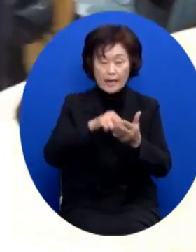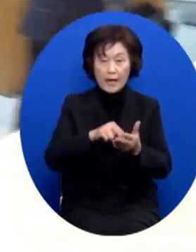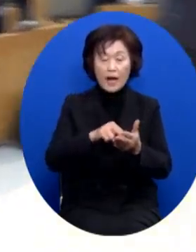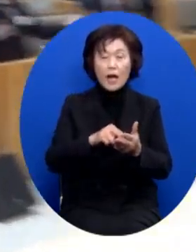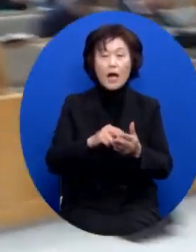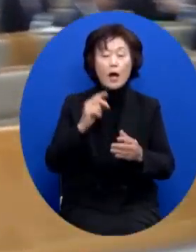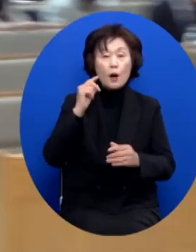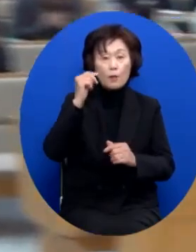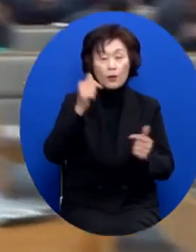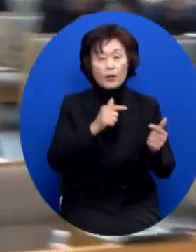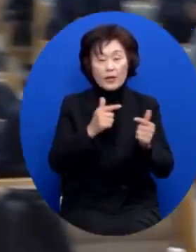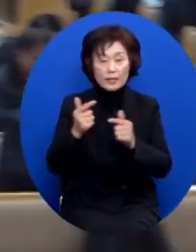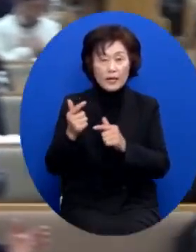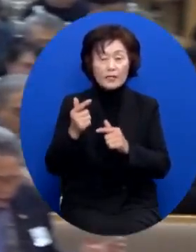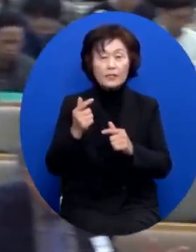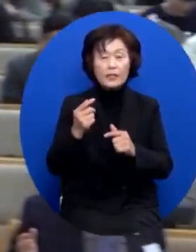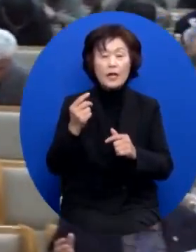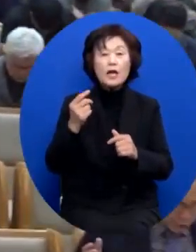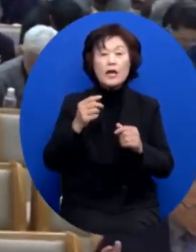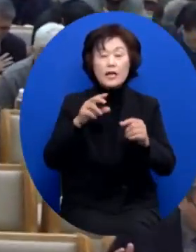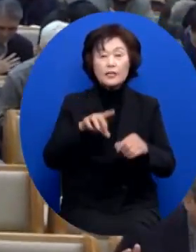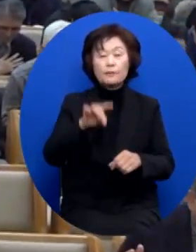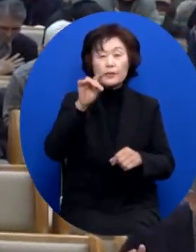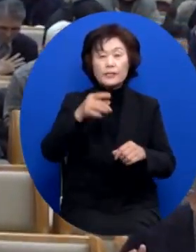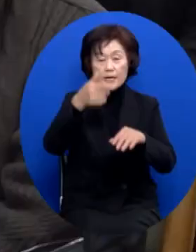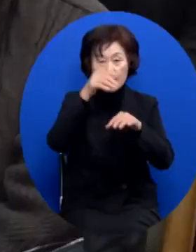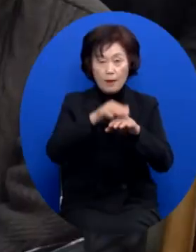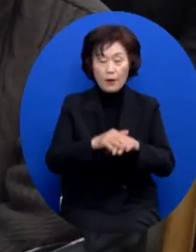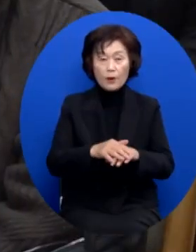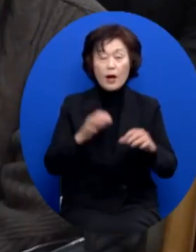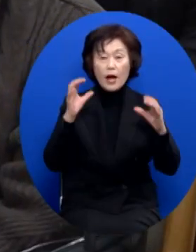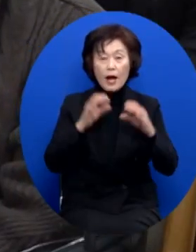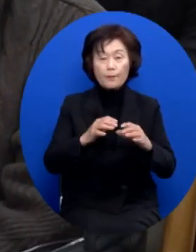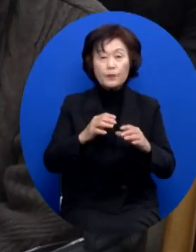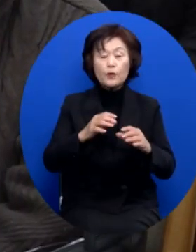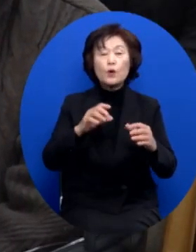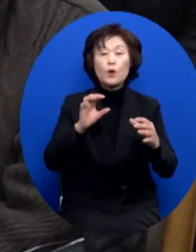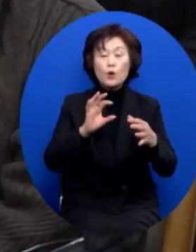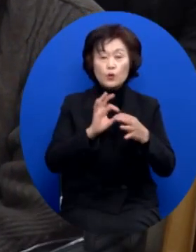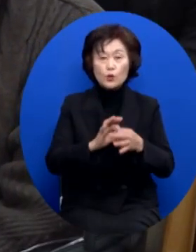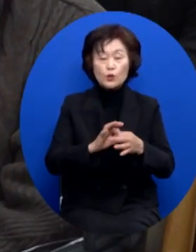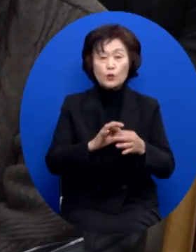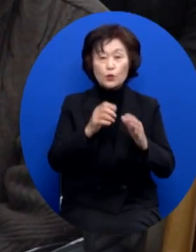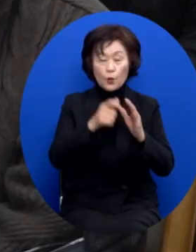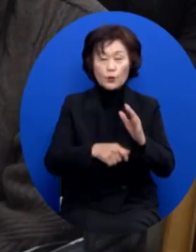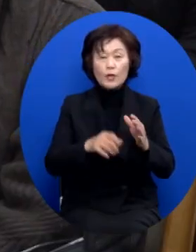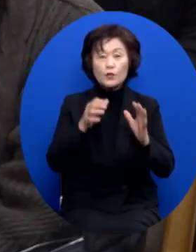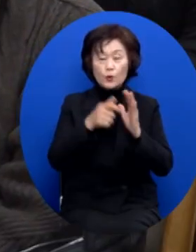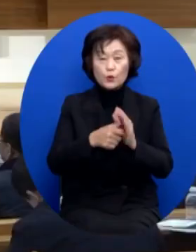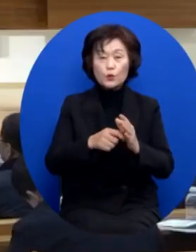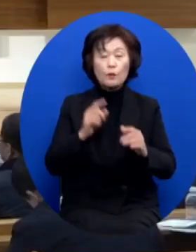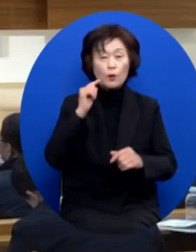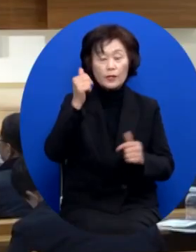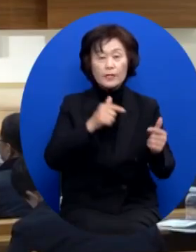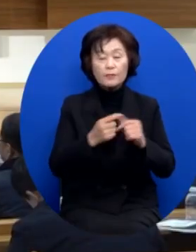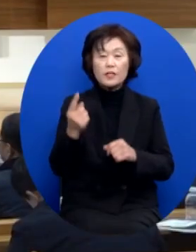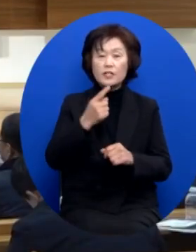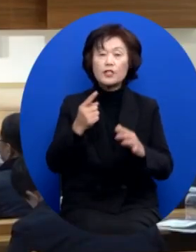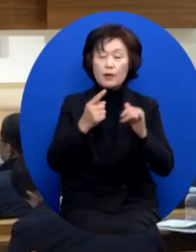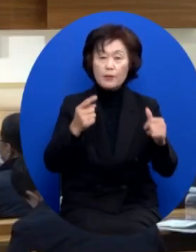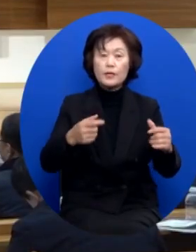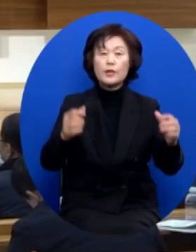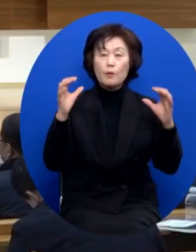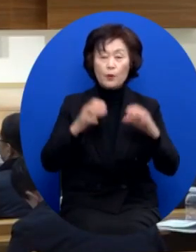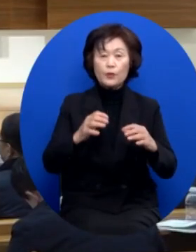목양 아카데미 사역 첫 번째 집회로 합동교단 소속 목회자 천여 명이 참석했습니다. 기조 강의에